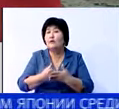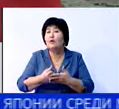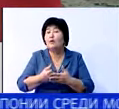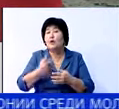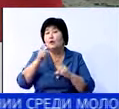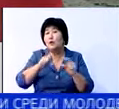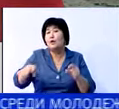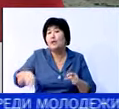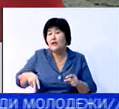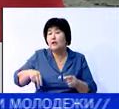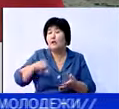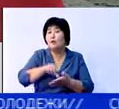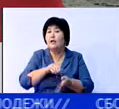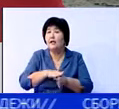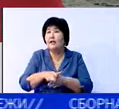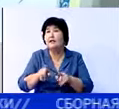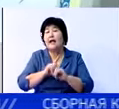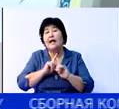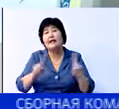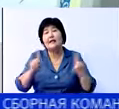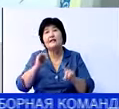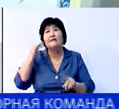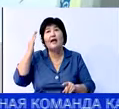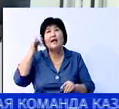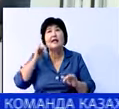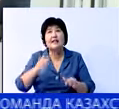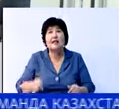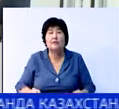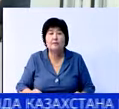директоров школ, реализовывать креативные идеи.